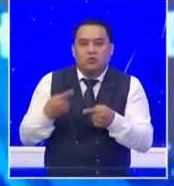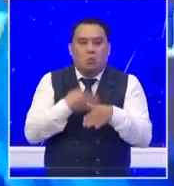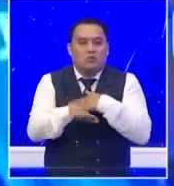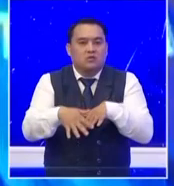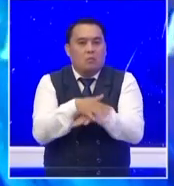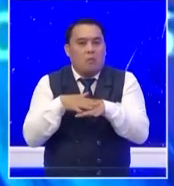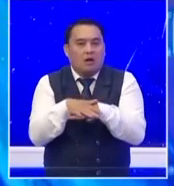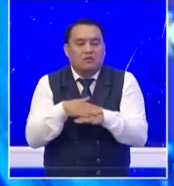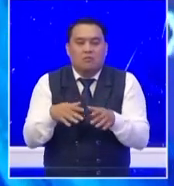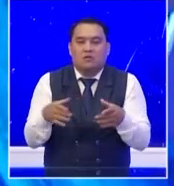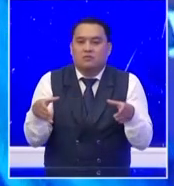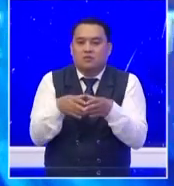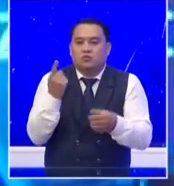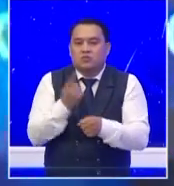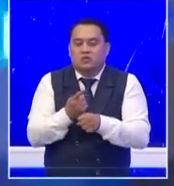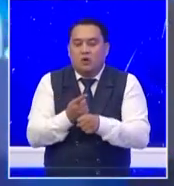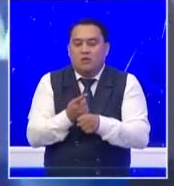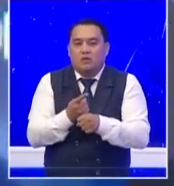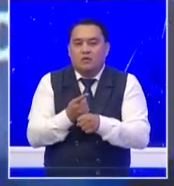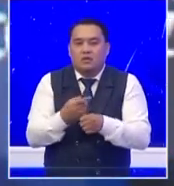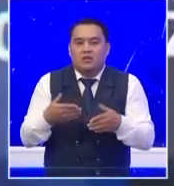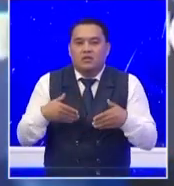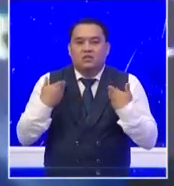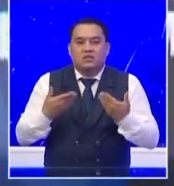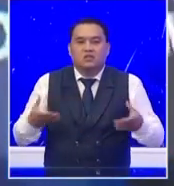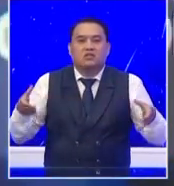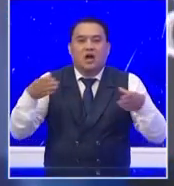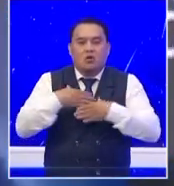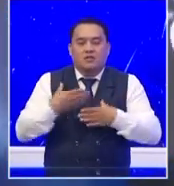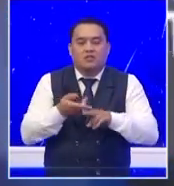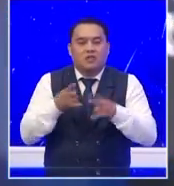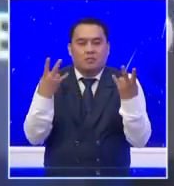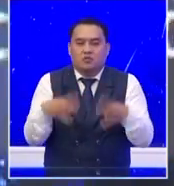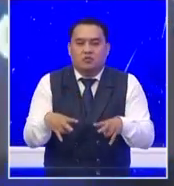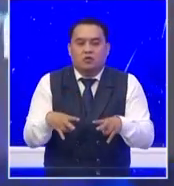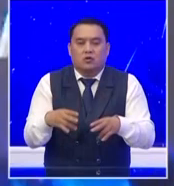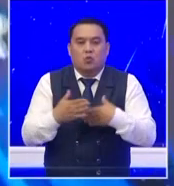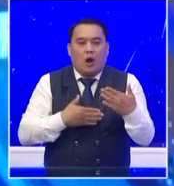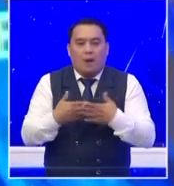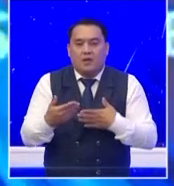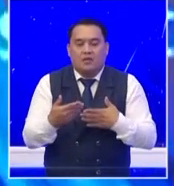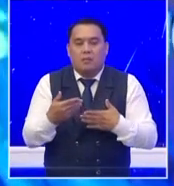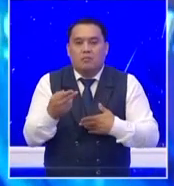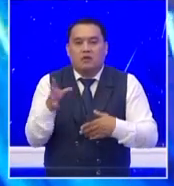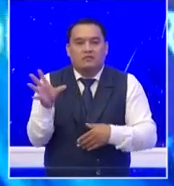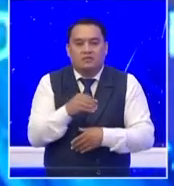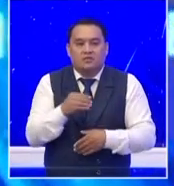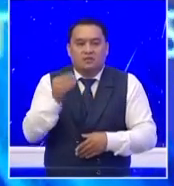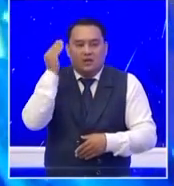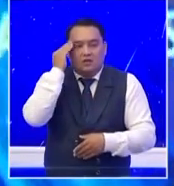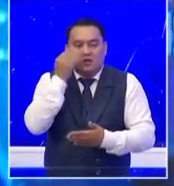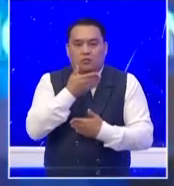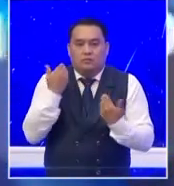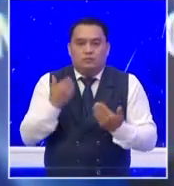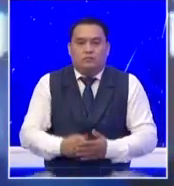мест массового скопления людей, не здороваться, не обниматься при встречах. На практике мы видим, что эти меры не всегда и не